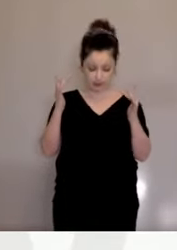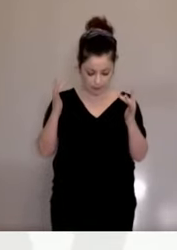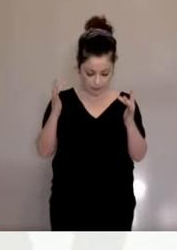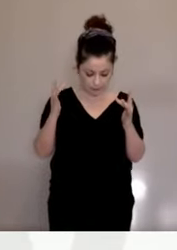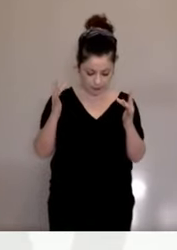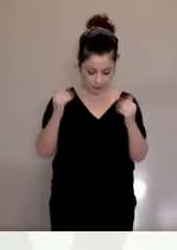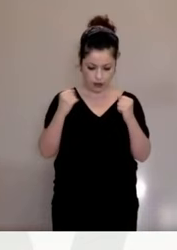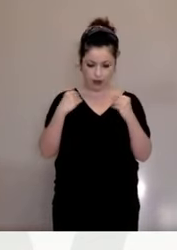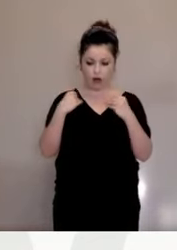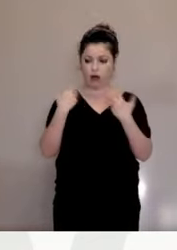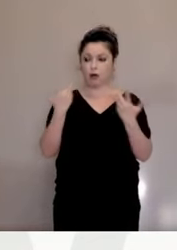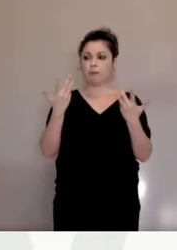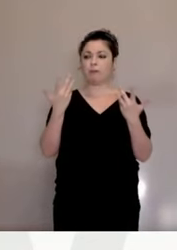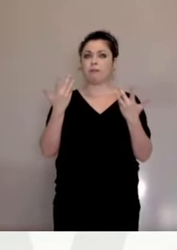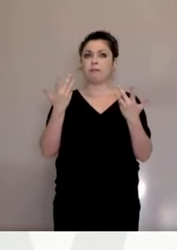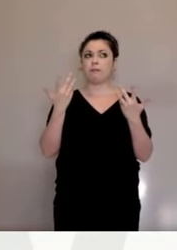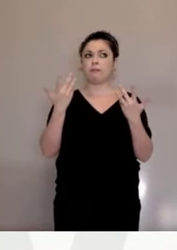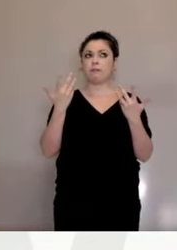quando si tratta